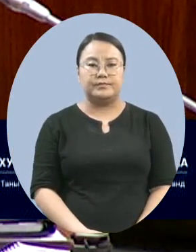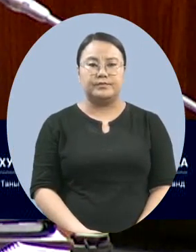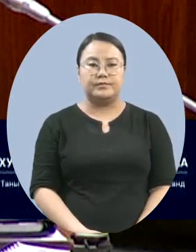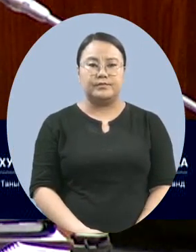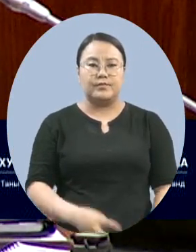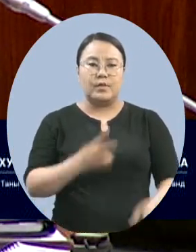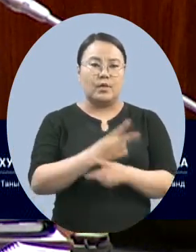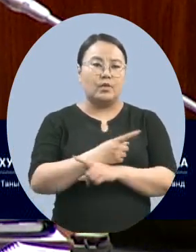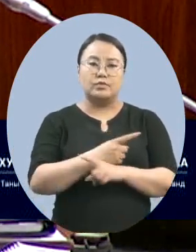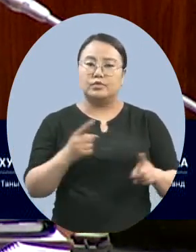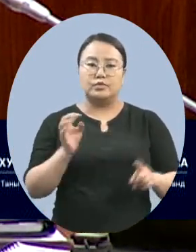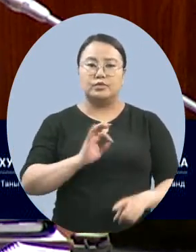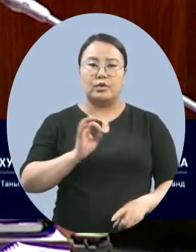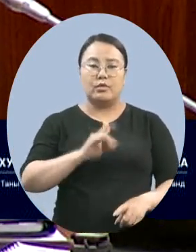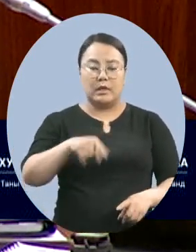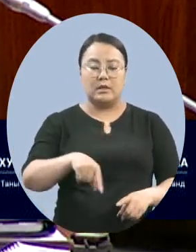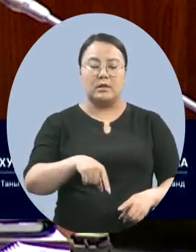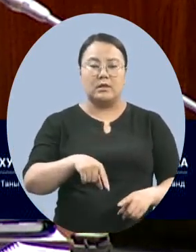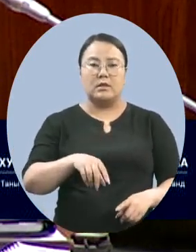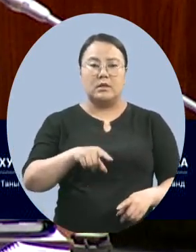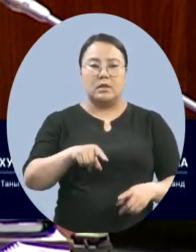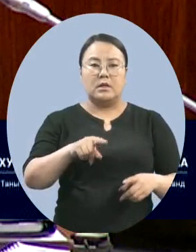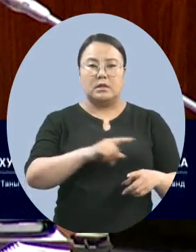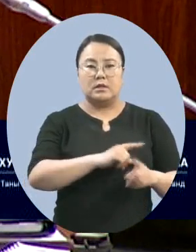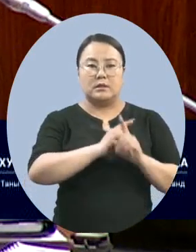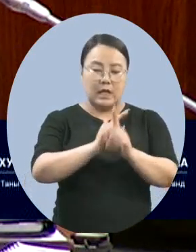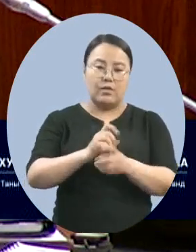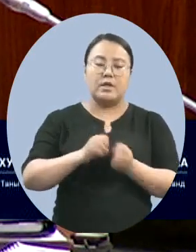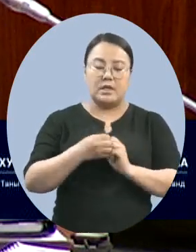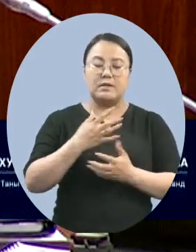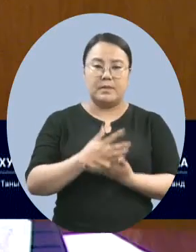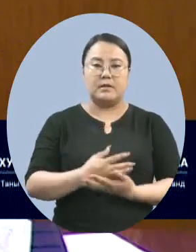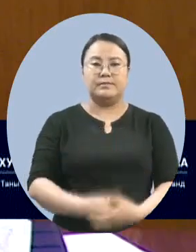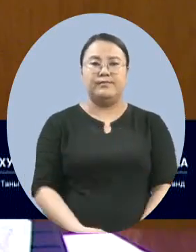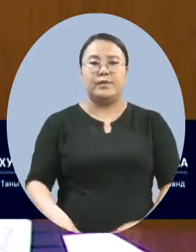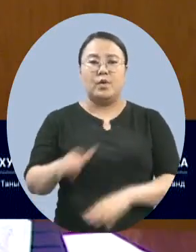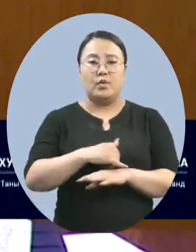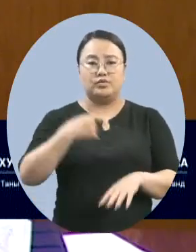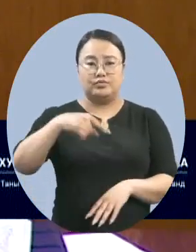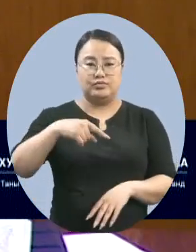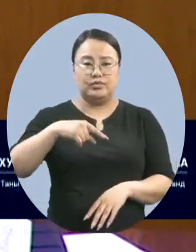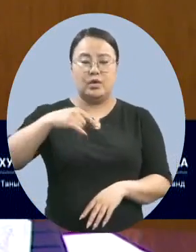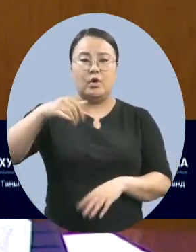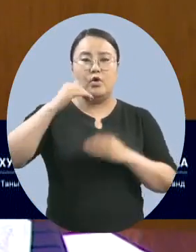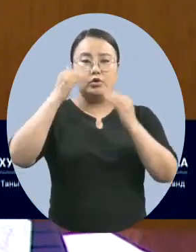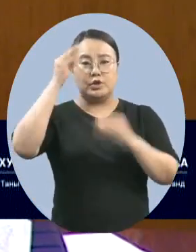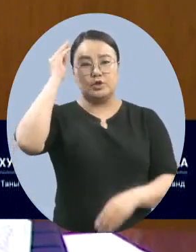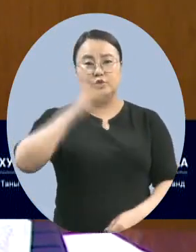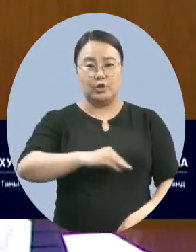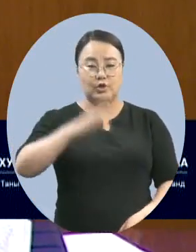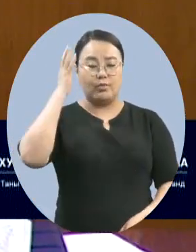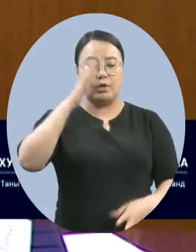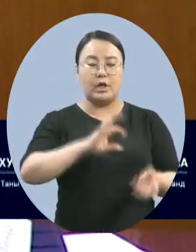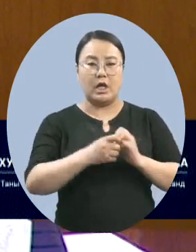нэгдүгээр хууль зөрчөөгөө хоёртын ийм практикууд байгаа энэ дагуу хэрэгцээ гэдгийг л хэлэх байна. Улс орны одоо хөгжлийн төлөөх бодлого дэвшүүлж за